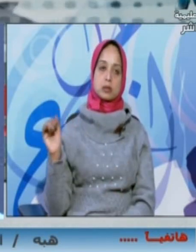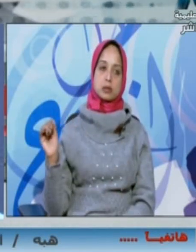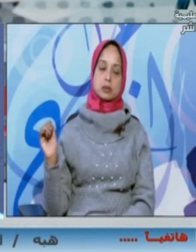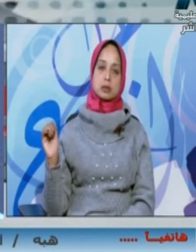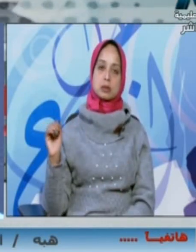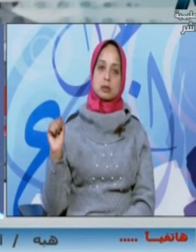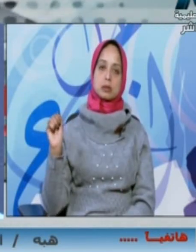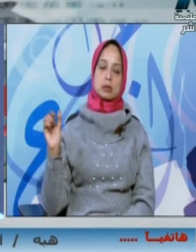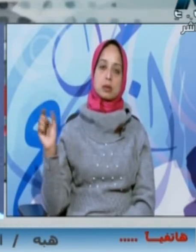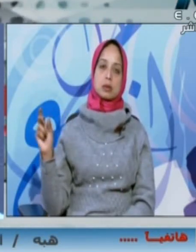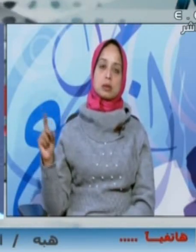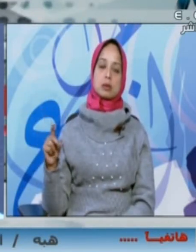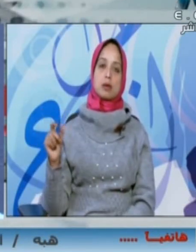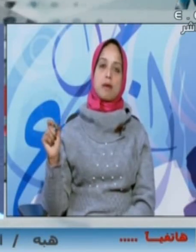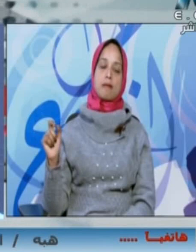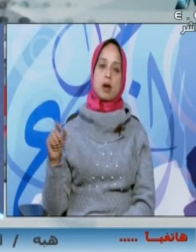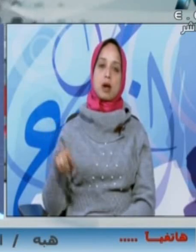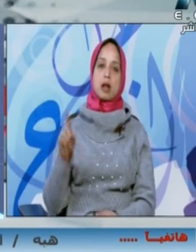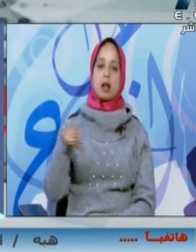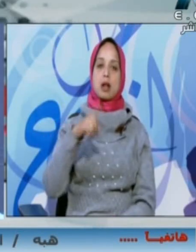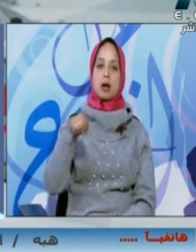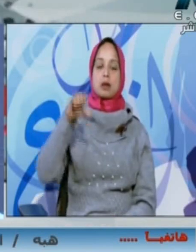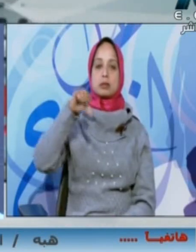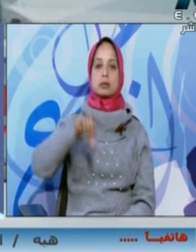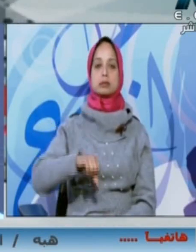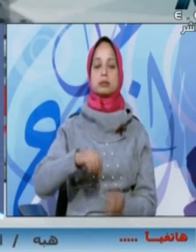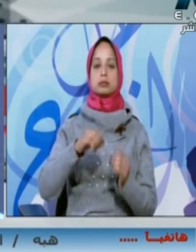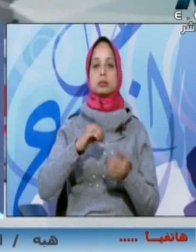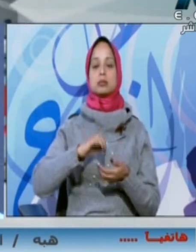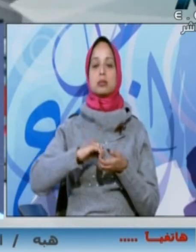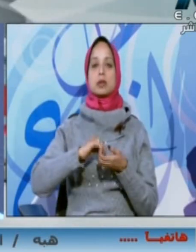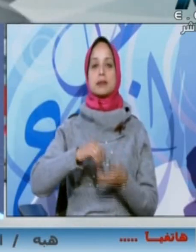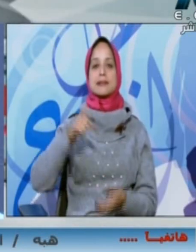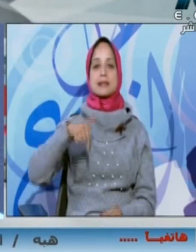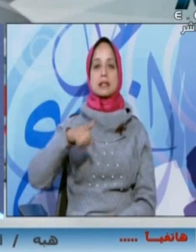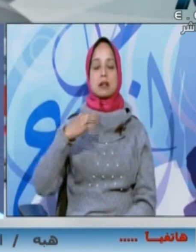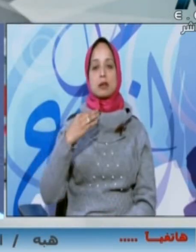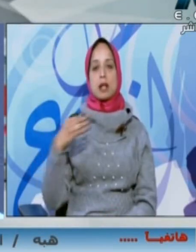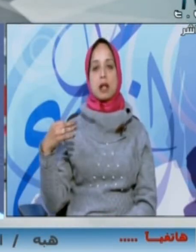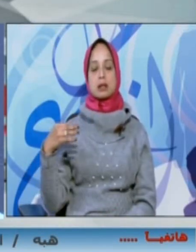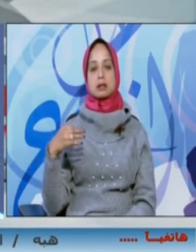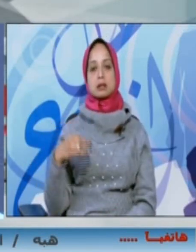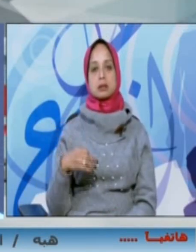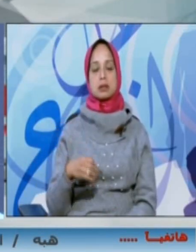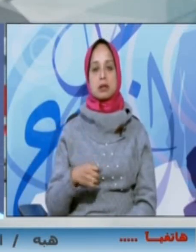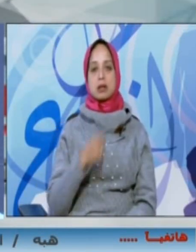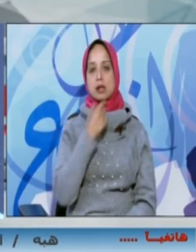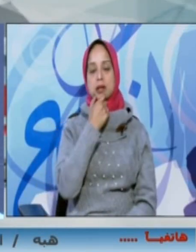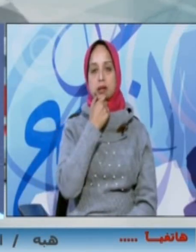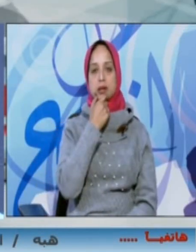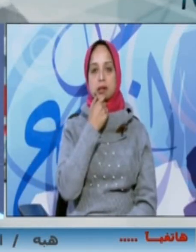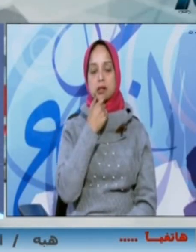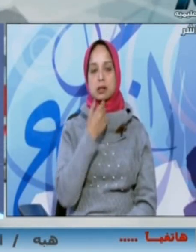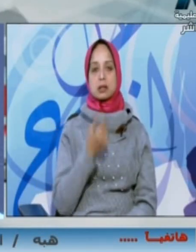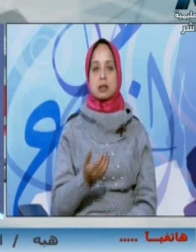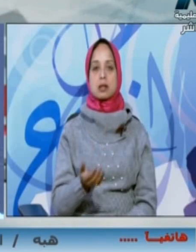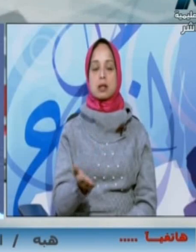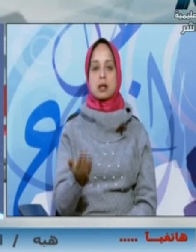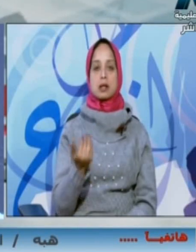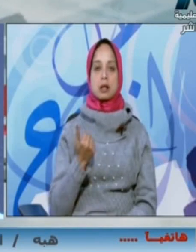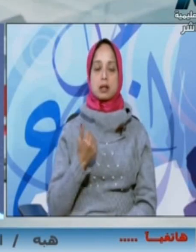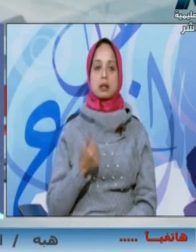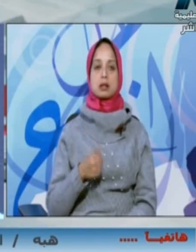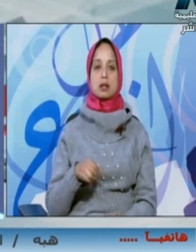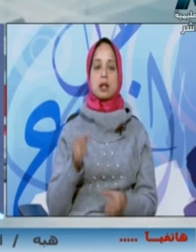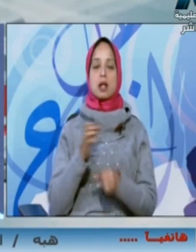1936. يعني كدي انه فرضت بريطانيا فرضت الحماية رجعت؟